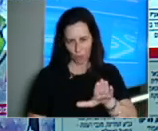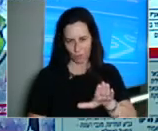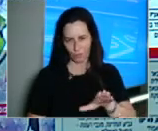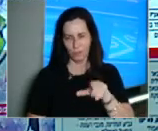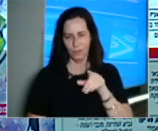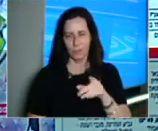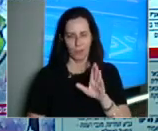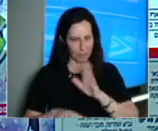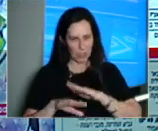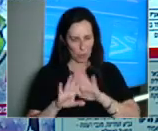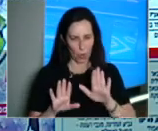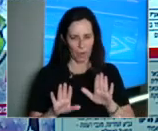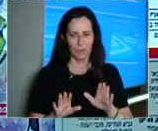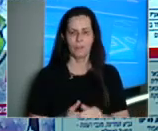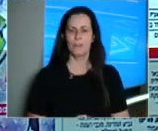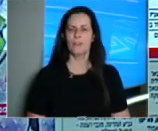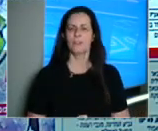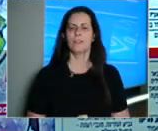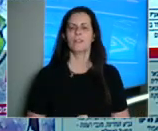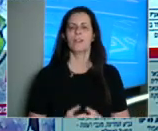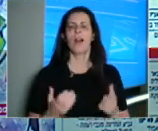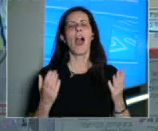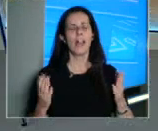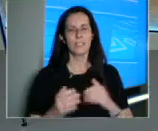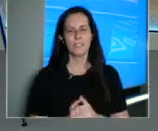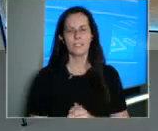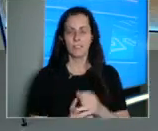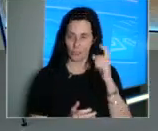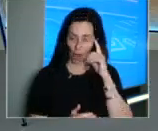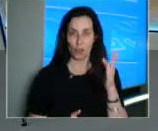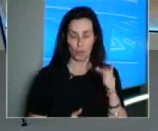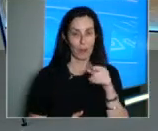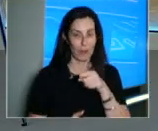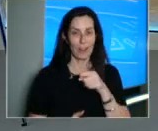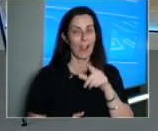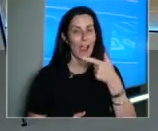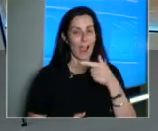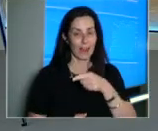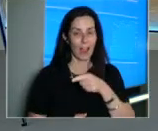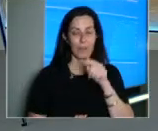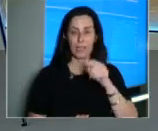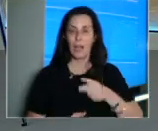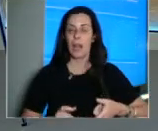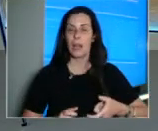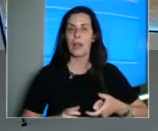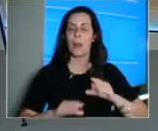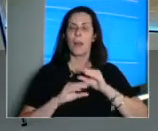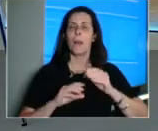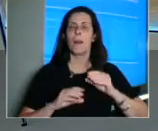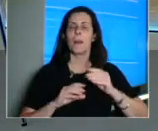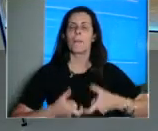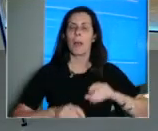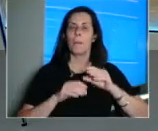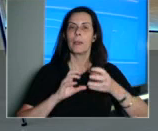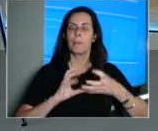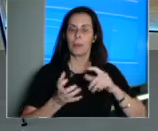בקטע מקצועי, לא חלילה בדברים נוראים, אז תחשבו שוב. כי גיא לוזון הגיע למכבי פתח תקווה בניסיון להציל אותה, והוא